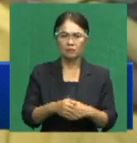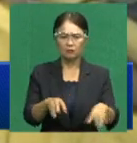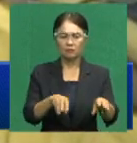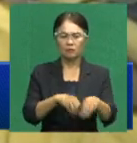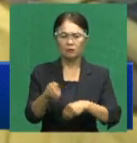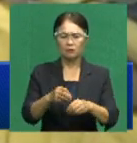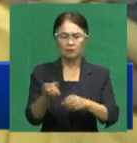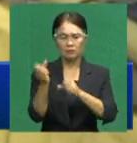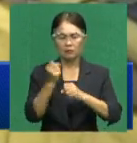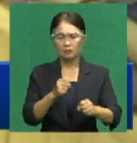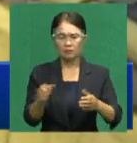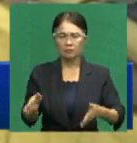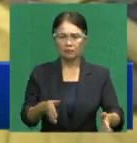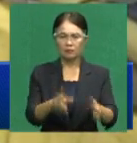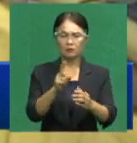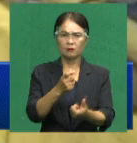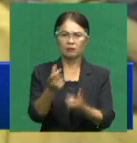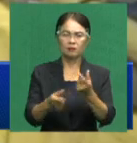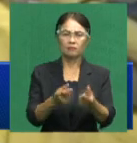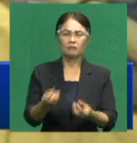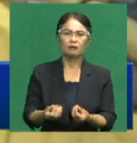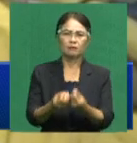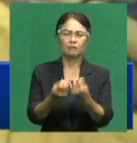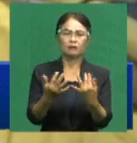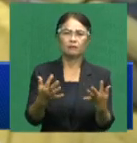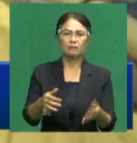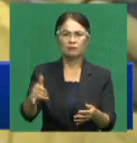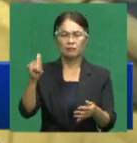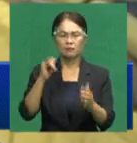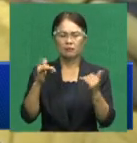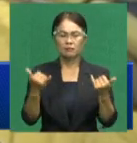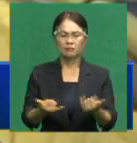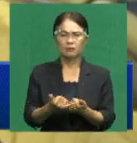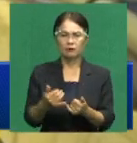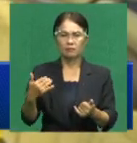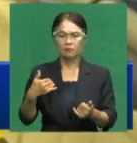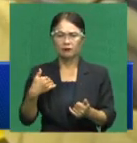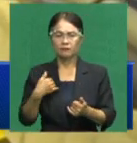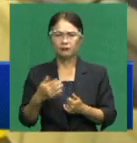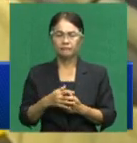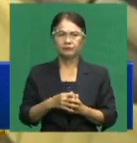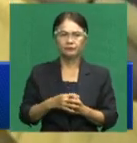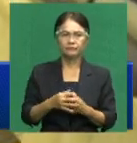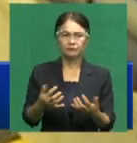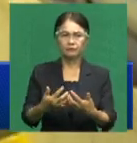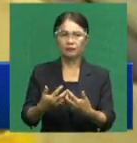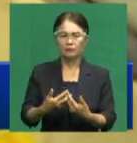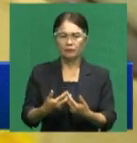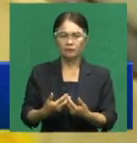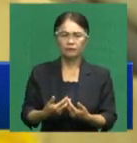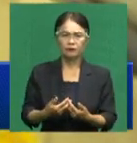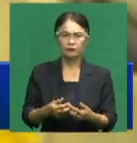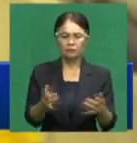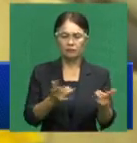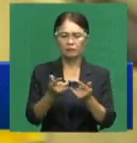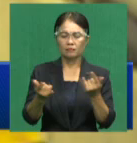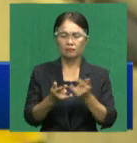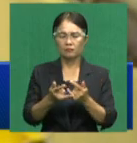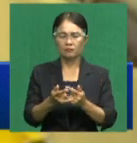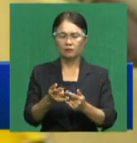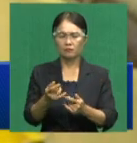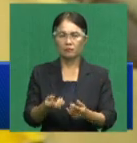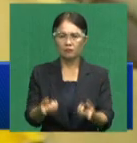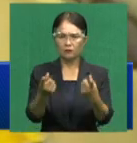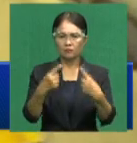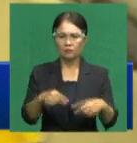ពើនៅផ្លូវជាតិលេខ1ដូច្នេះហើយទើបធ្វើដំណើរច្រើនហើយម្សិលមិញហ្នឹងក៏មានការស្ទះហ្នឹងដោយសារតែអ្នកបើកបរហ្នឹងគឺសម្រុក